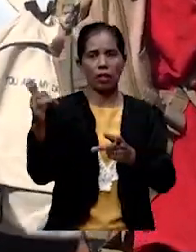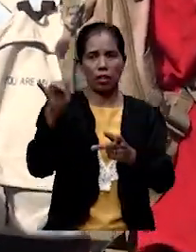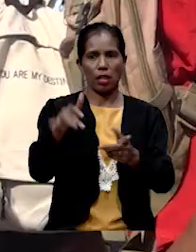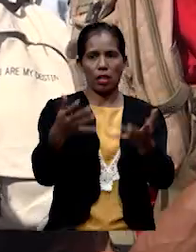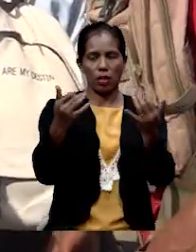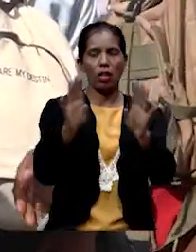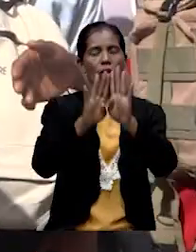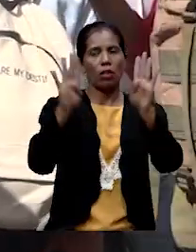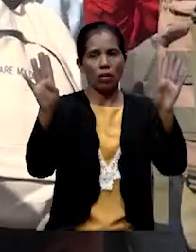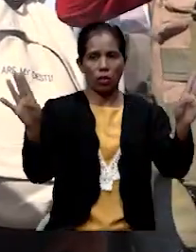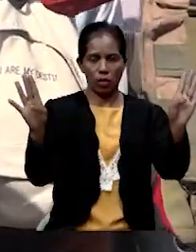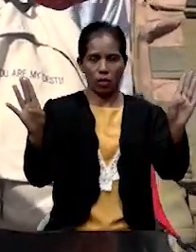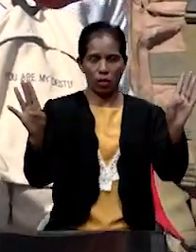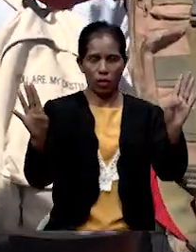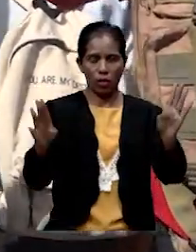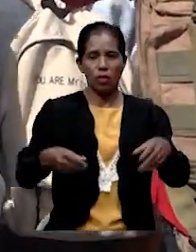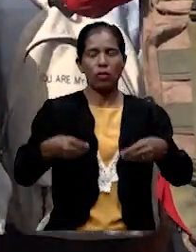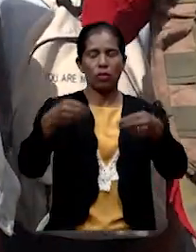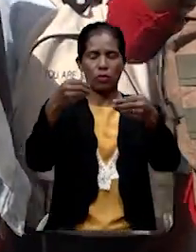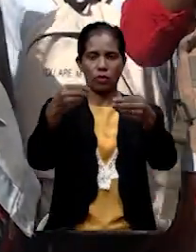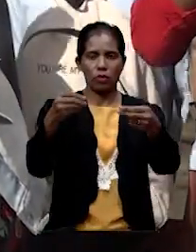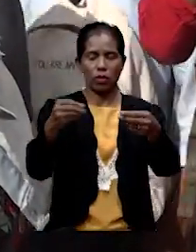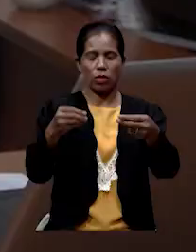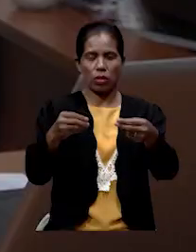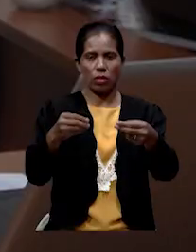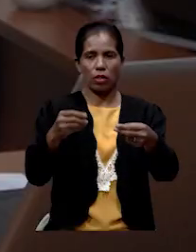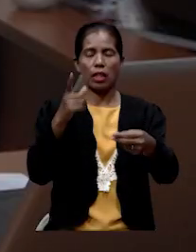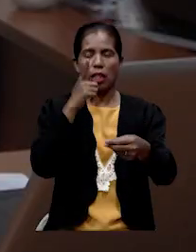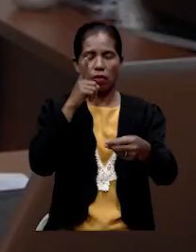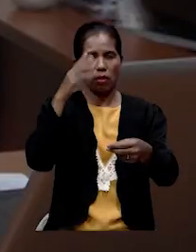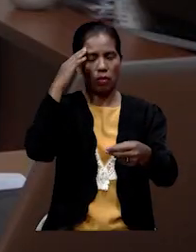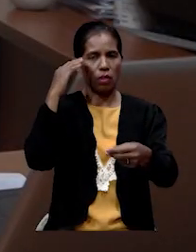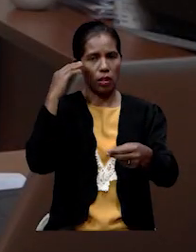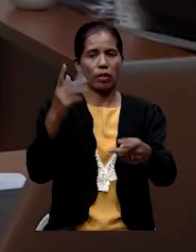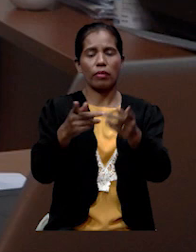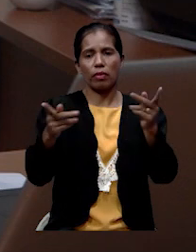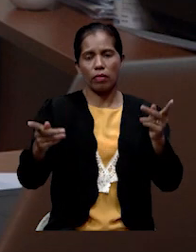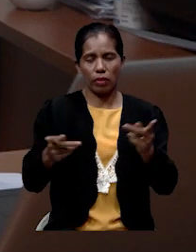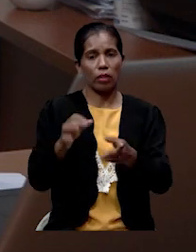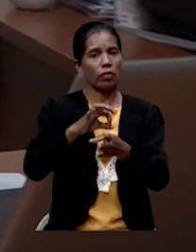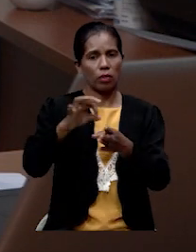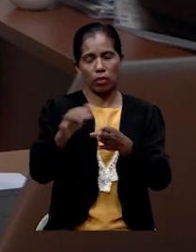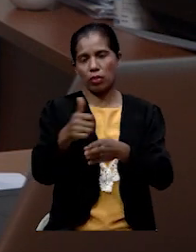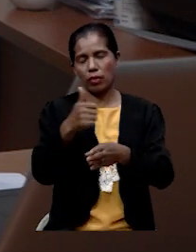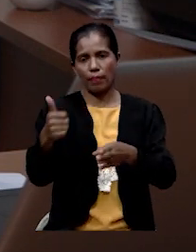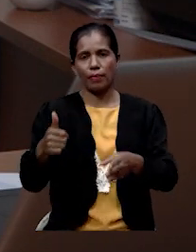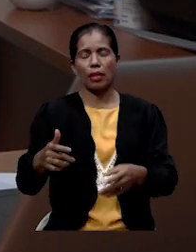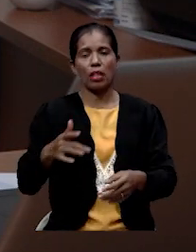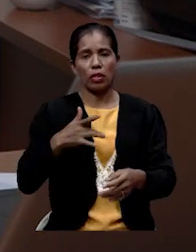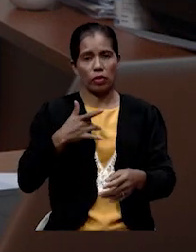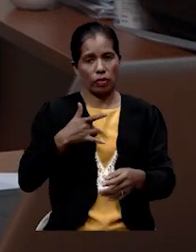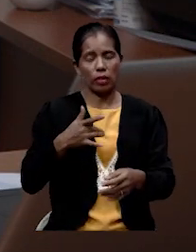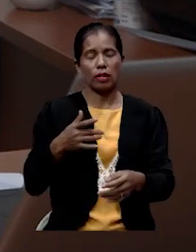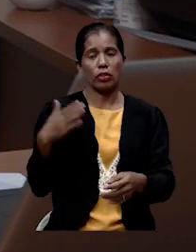lo ke hela mia porno sam kursu lian kore ia sentur porno sam sira selo antusiasmo ho se joventu de sira barak de